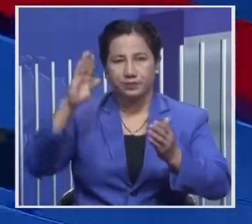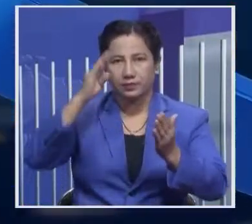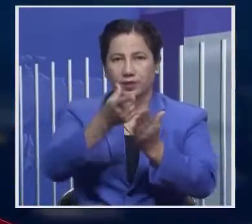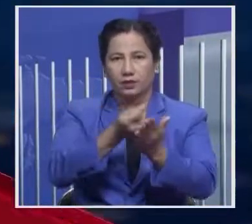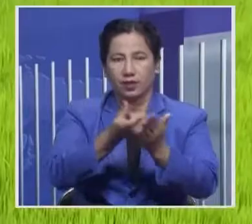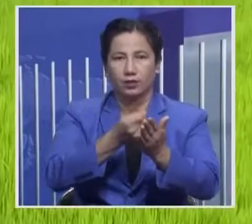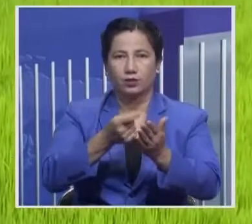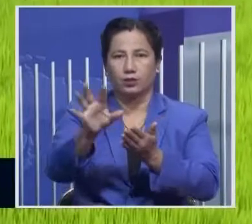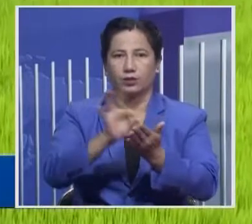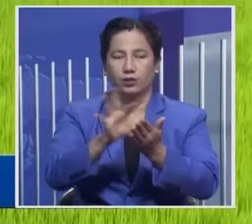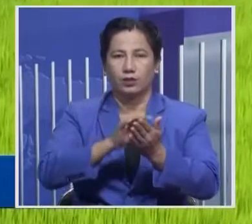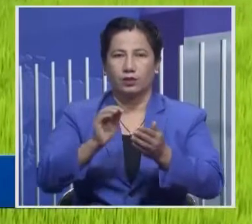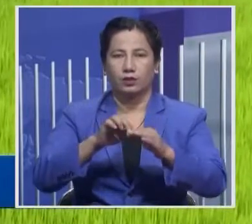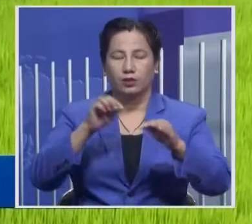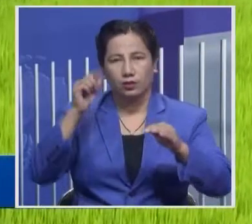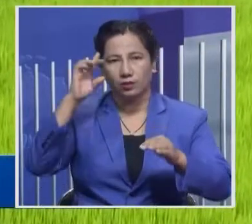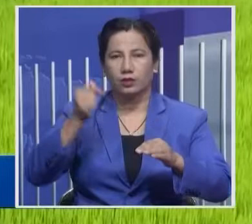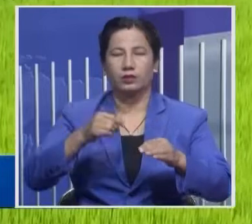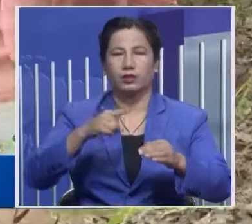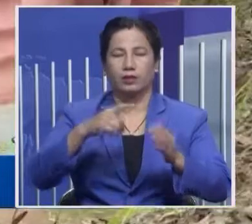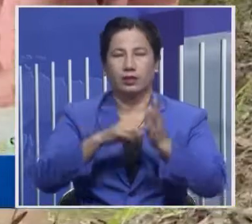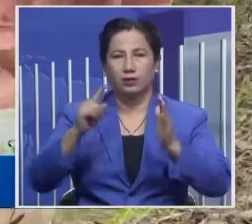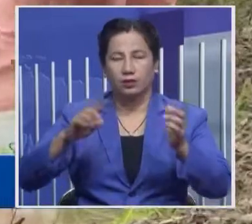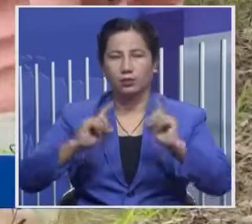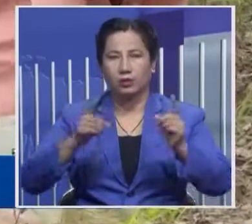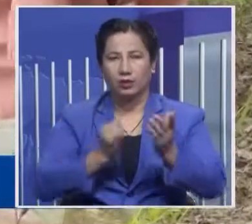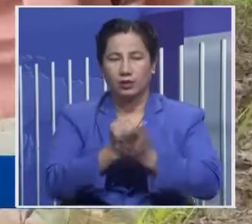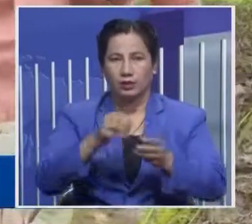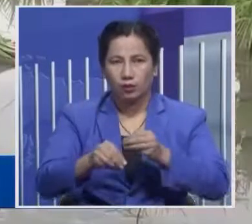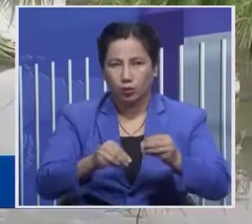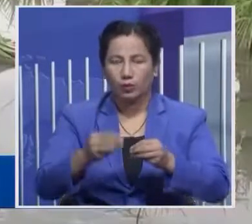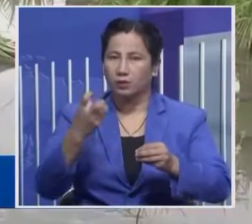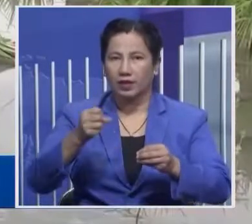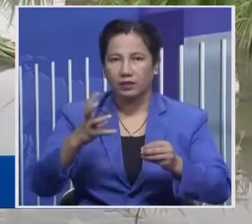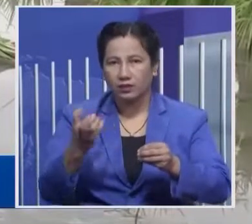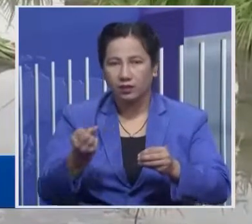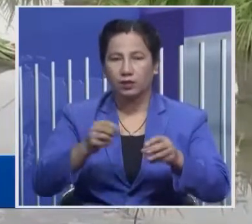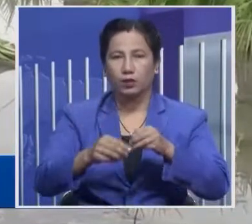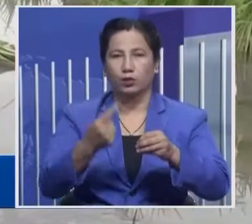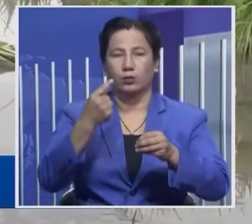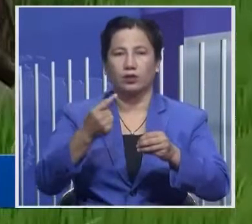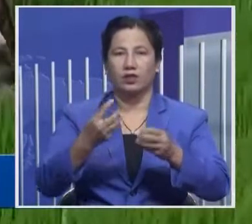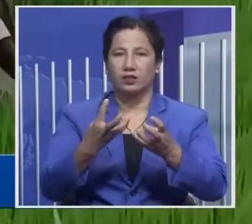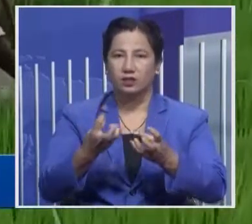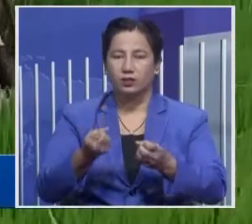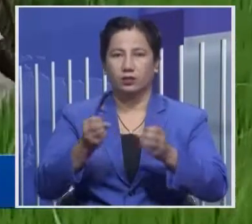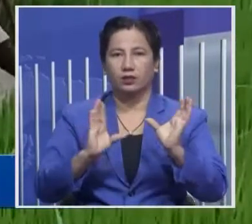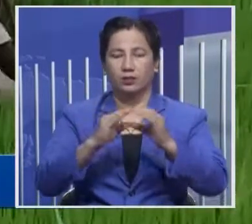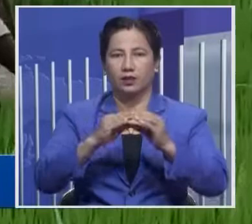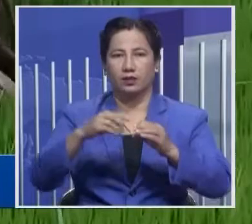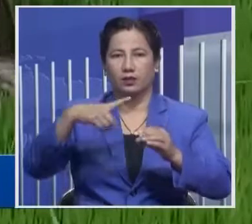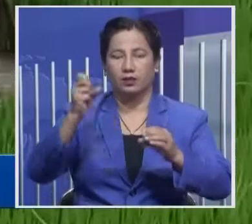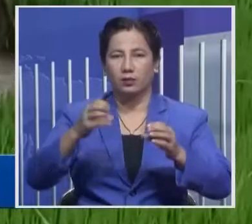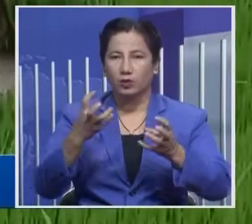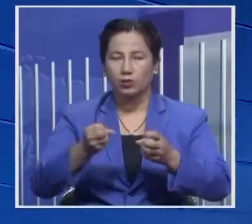सहज। पर्याप्त वर्षा नहुँदा बाँकेको नरेनापुरका किसानले धान रोप्नै पाएनन्, खडेरीले रोपेको धान पनि सुक्दै, पालिकाद्वारा